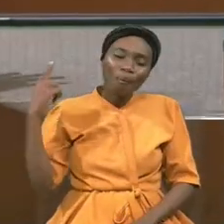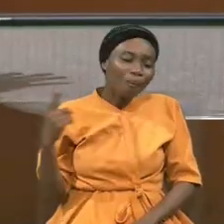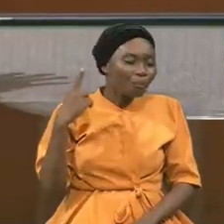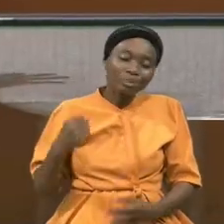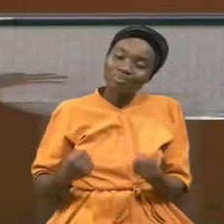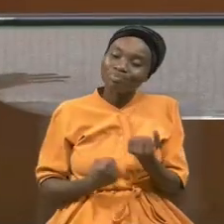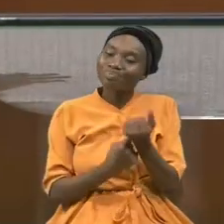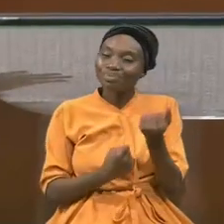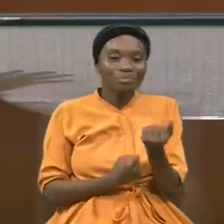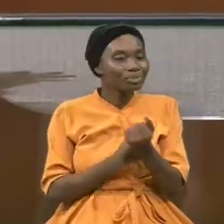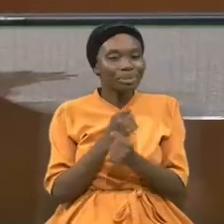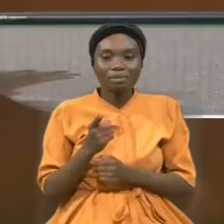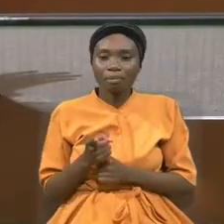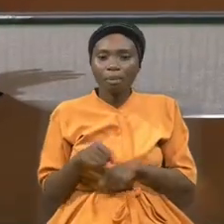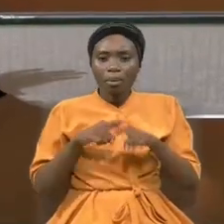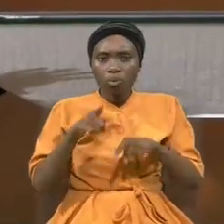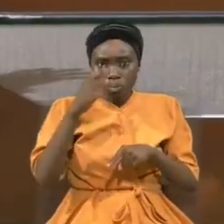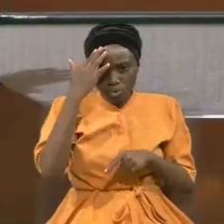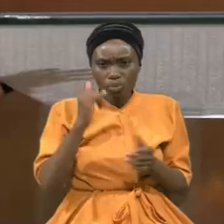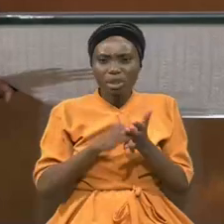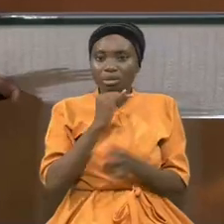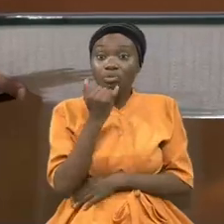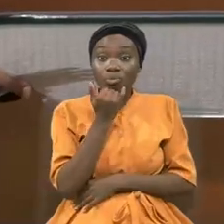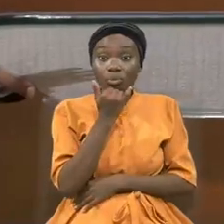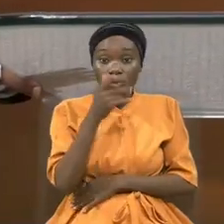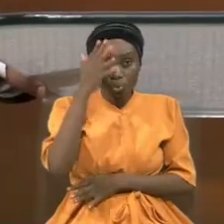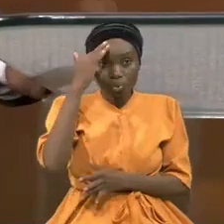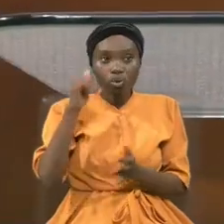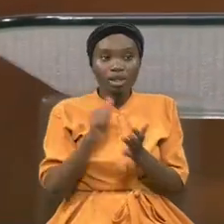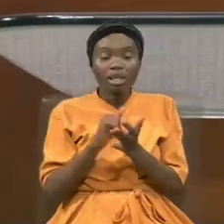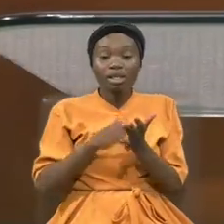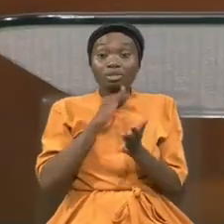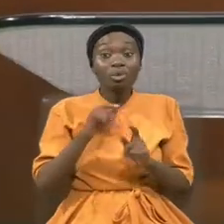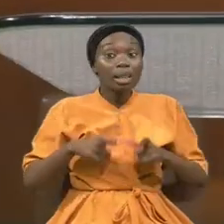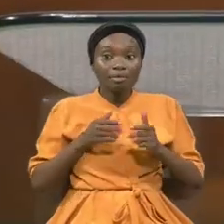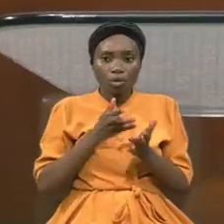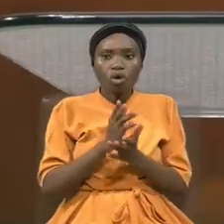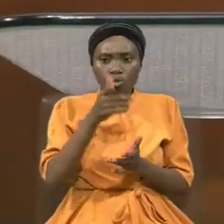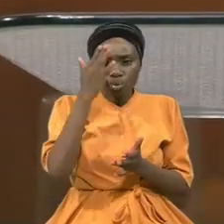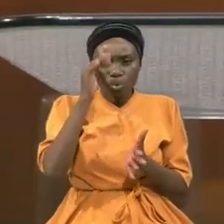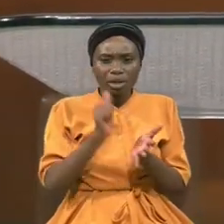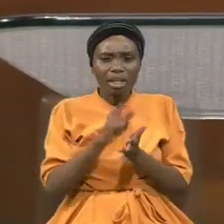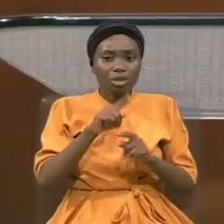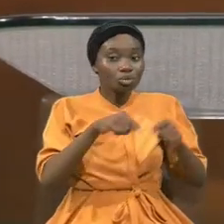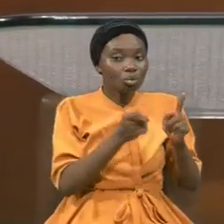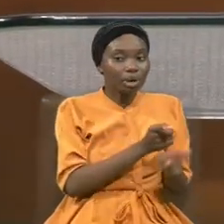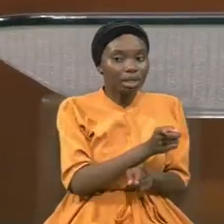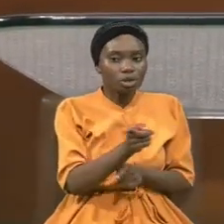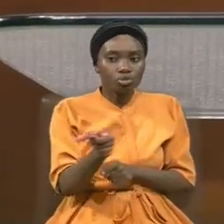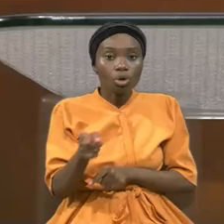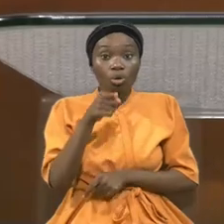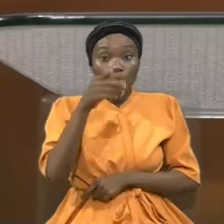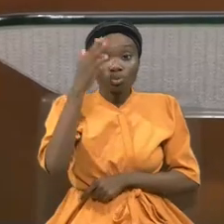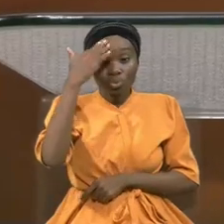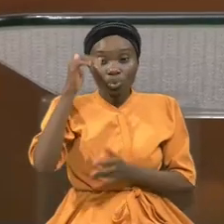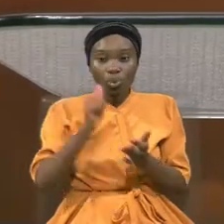soutenir. Mais tu sais que je peux savoir qu'il ne mène pas une bonne vie, je peux savoir qu'il s'égare, je